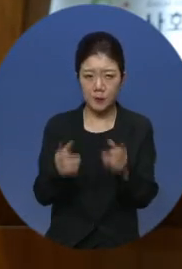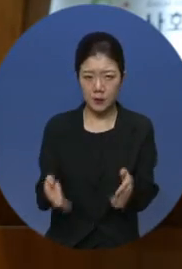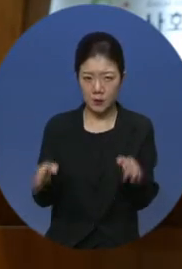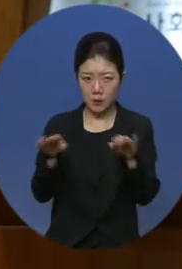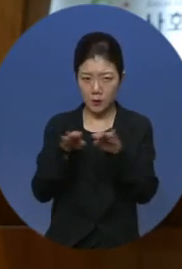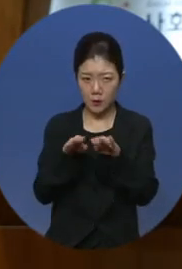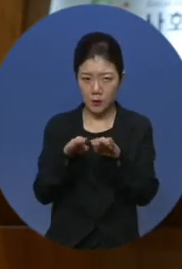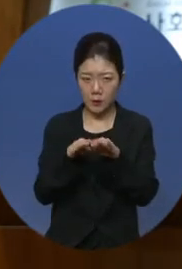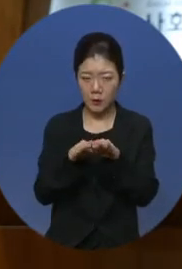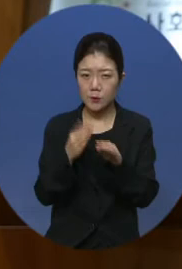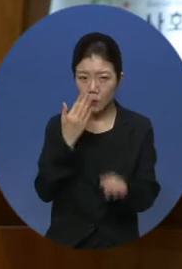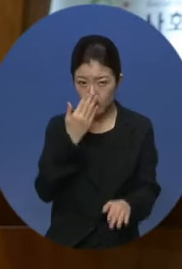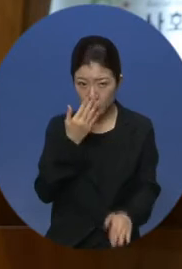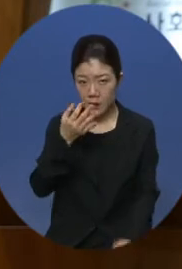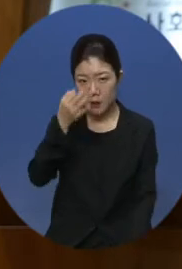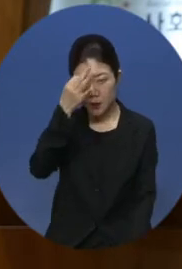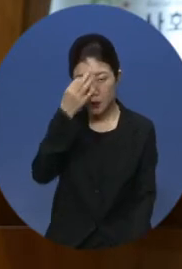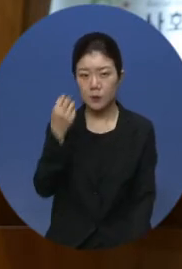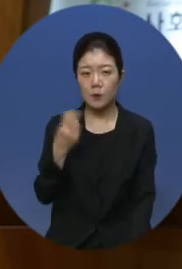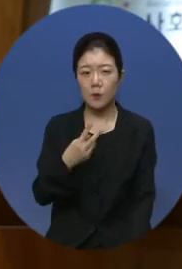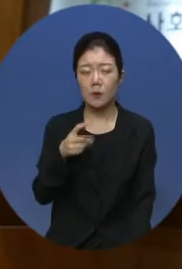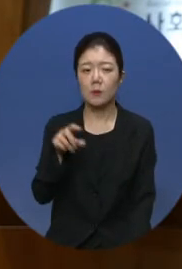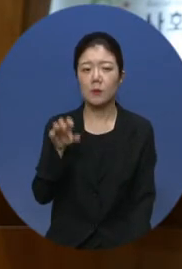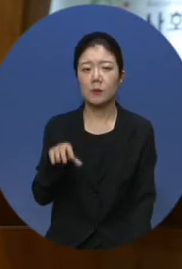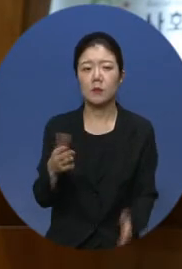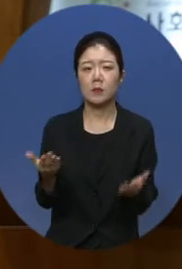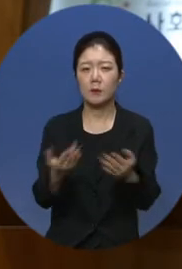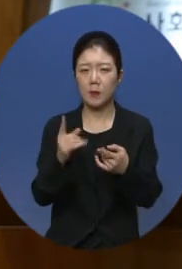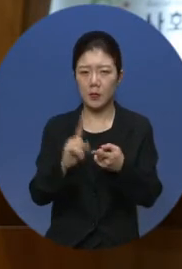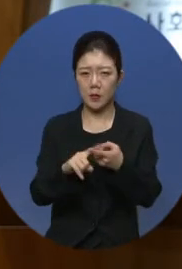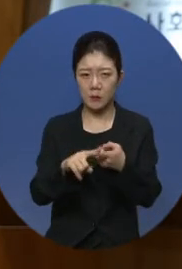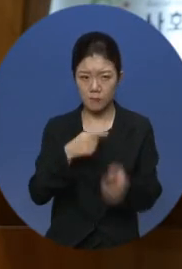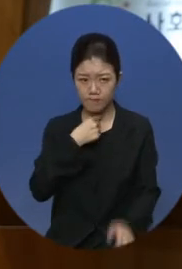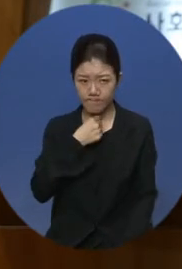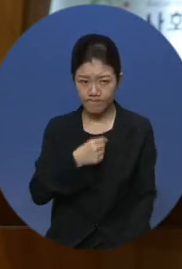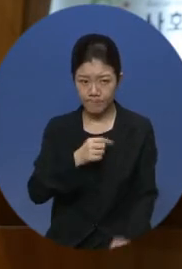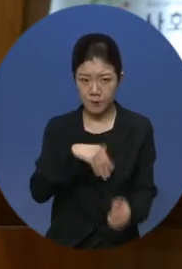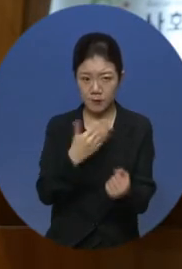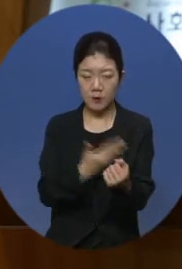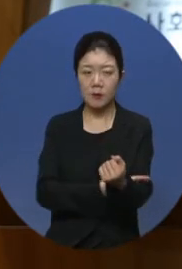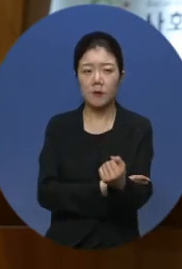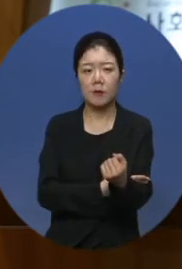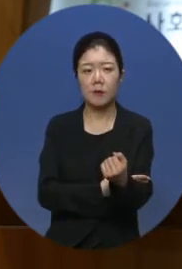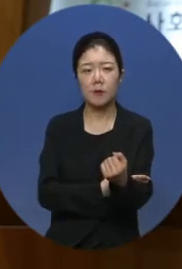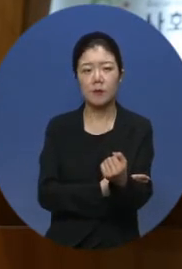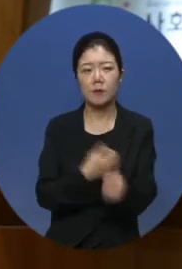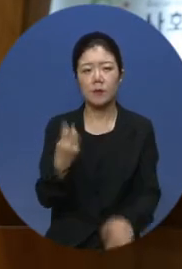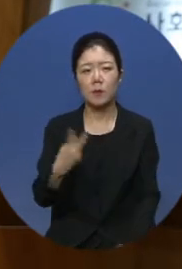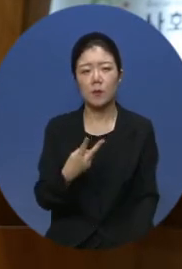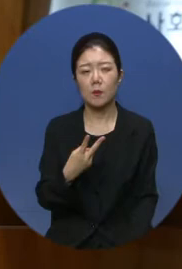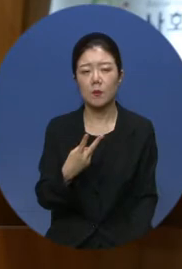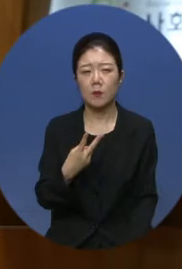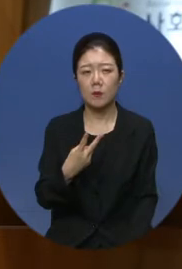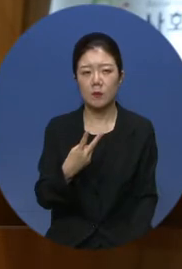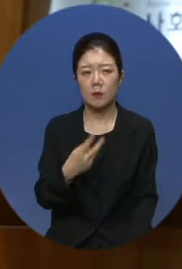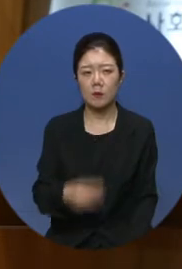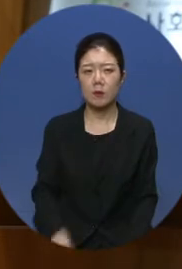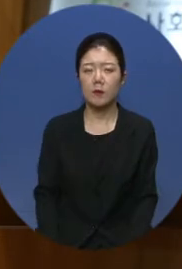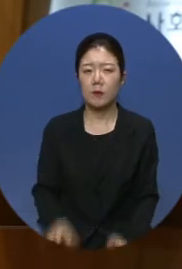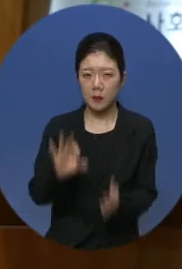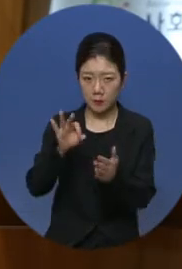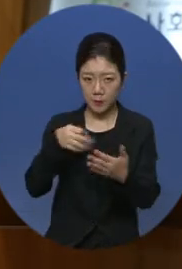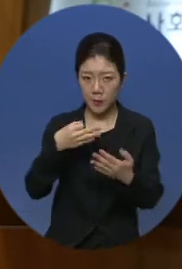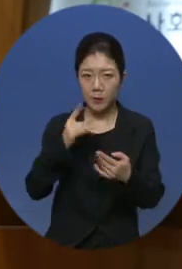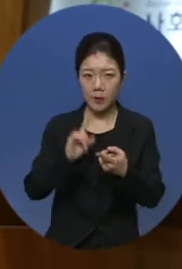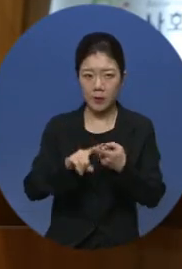직업재활시설의 순기능과 함께 거기서 직업에 대한 욕구나 능력이나 또 소비의 그